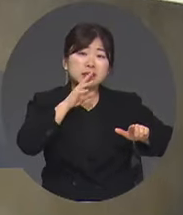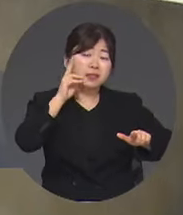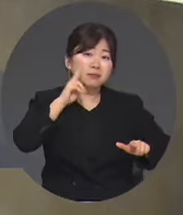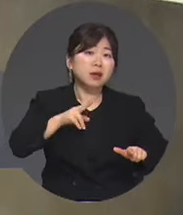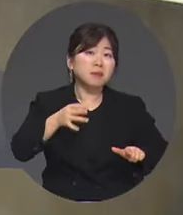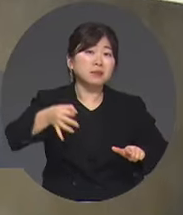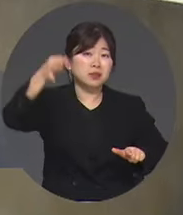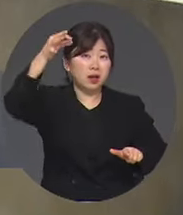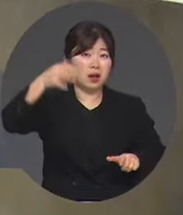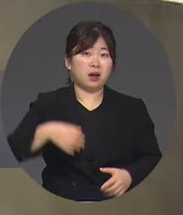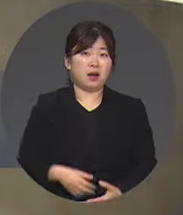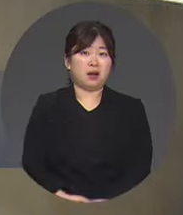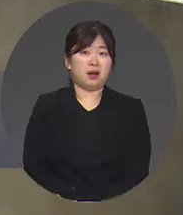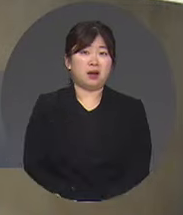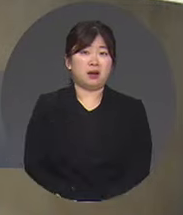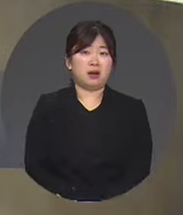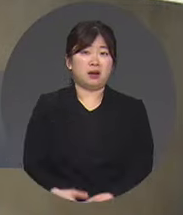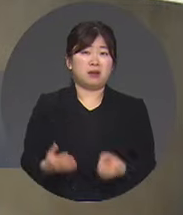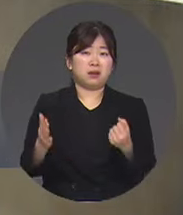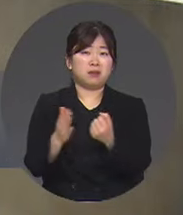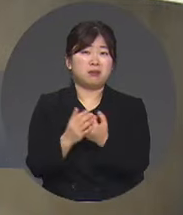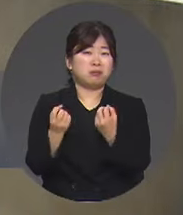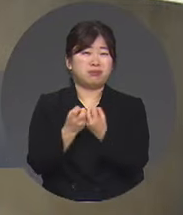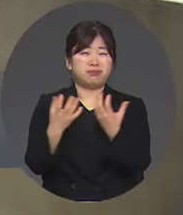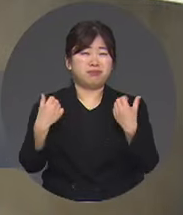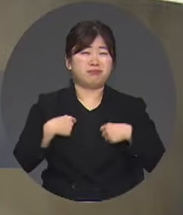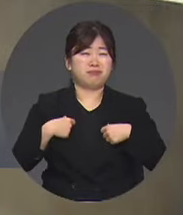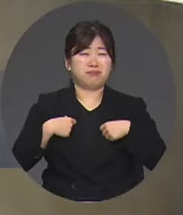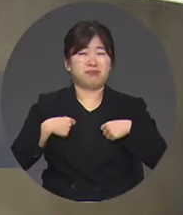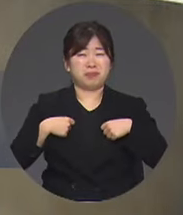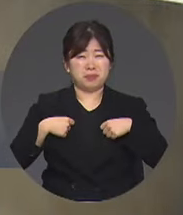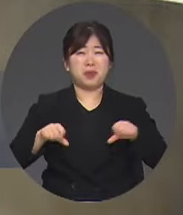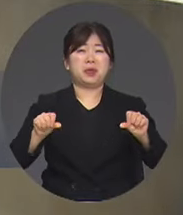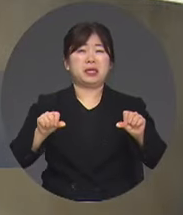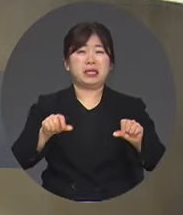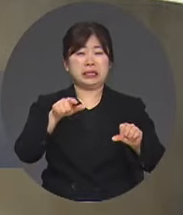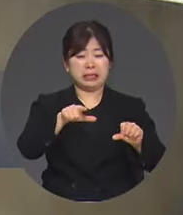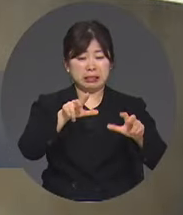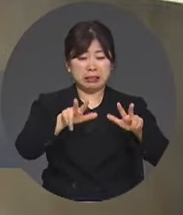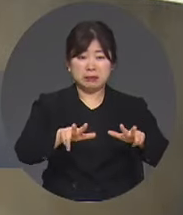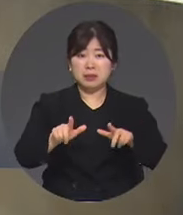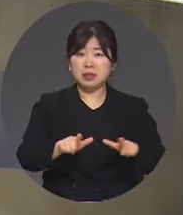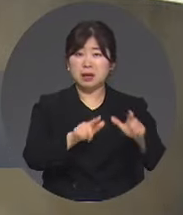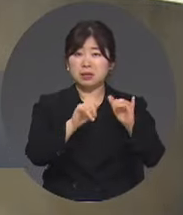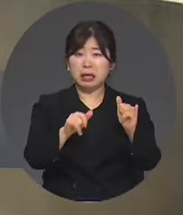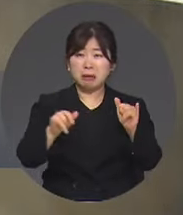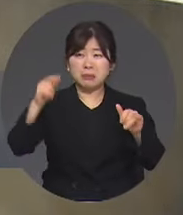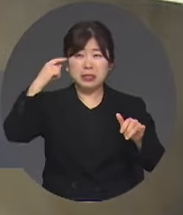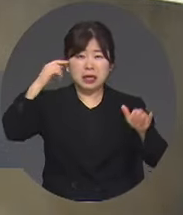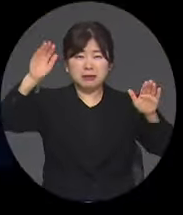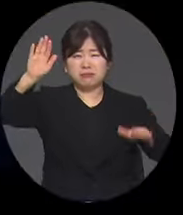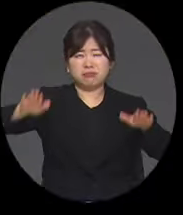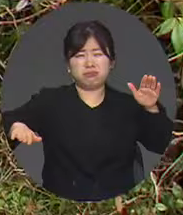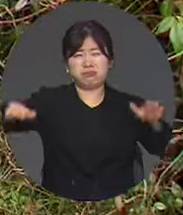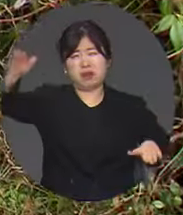높게 측정을 하시다 보니까 일반 전지에서 생각하는 금액하고 편차가 많이